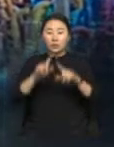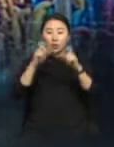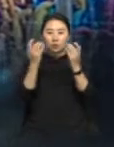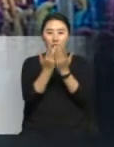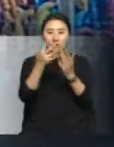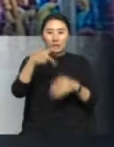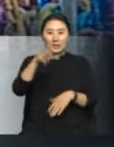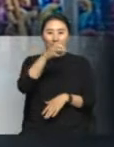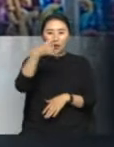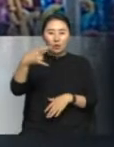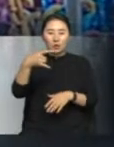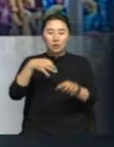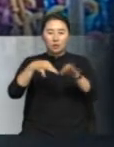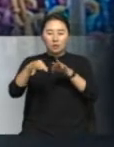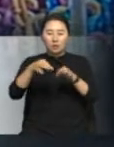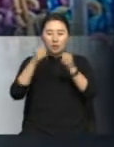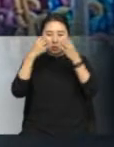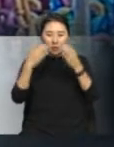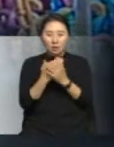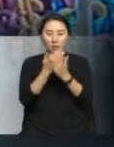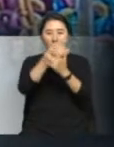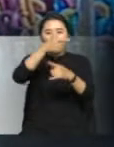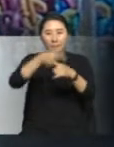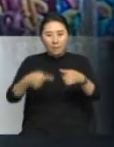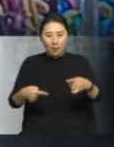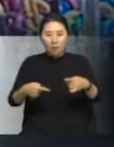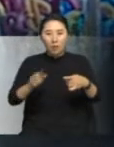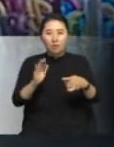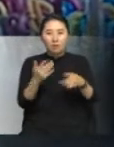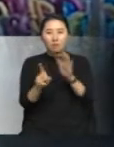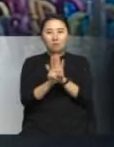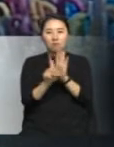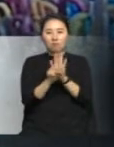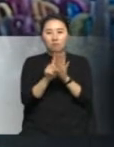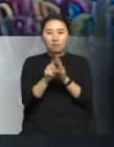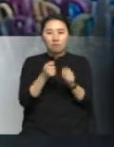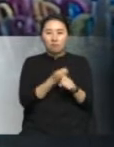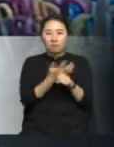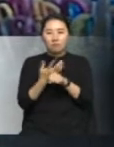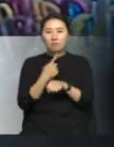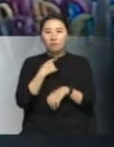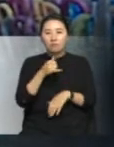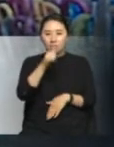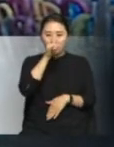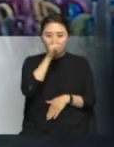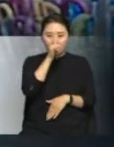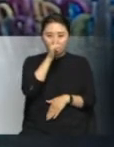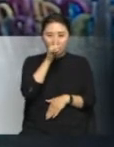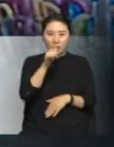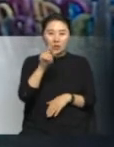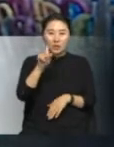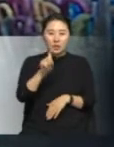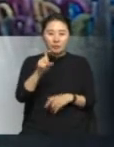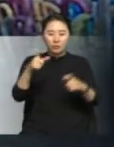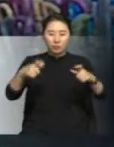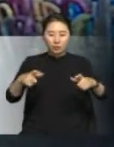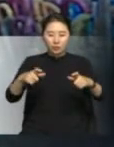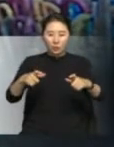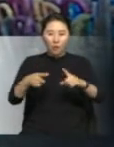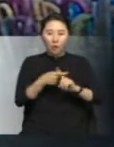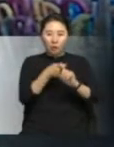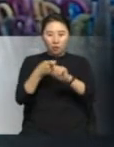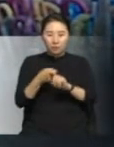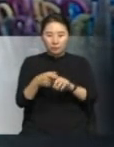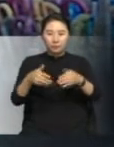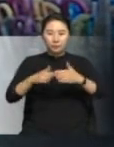성북구의 장위 시장이 재개발로 인해 반토막 나게 된 소식 여러 번 전해드렸습니다. 최근 장위 19역 협의체가 꾸려진